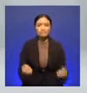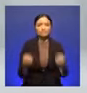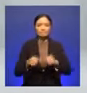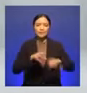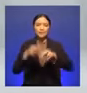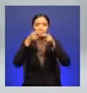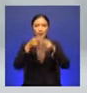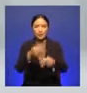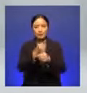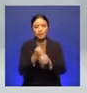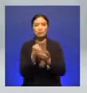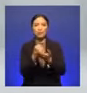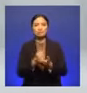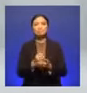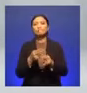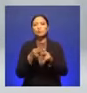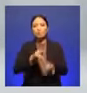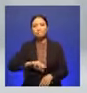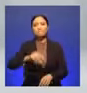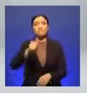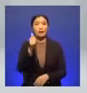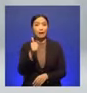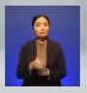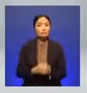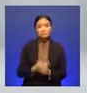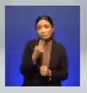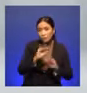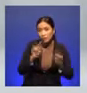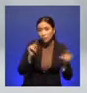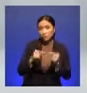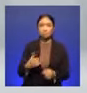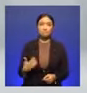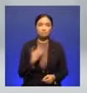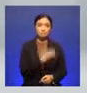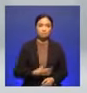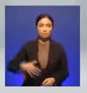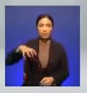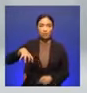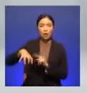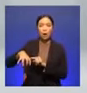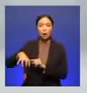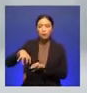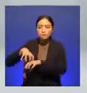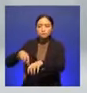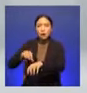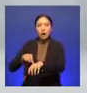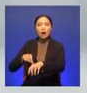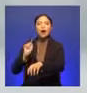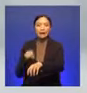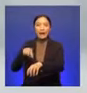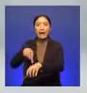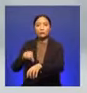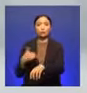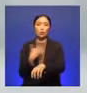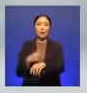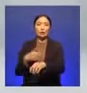เองได้นะคะซึ่งรูปธรรมการทำงานที่ว่าของสำนักสุขภาวะชุมชนเนี่ยก็จะมีการนำเส